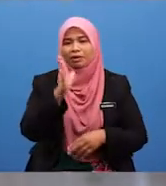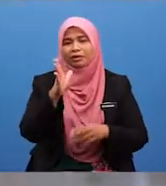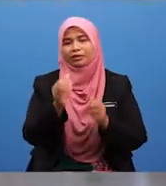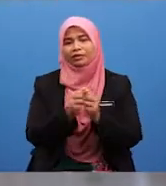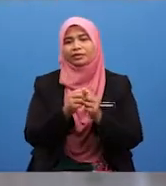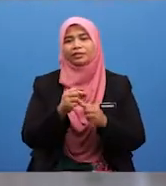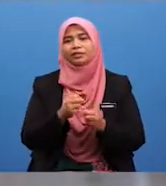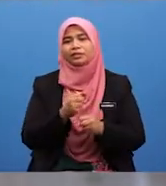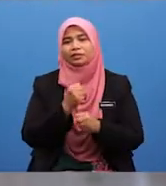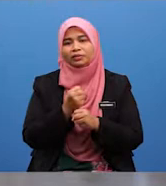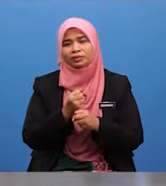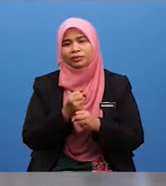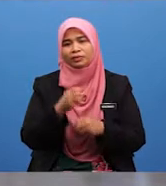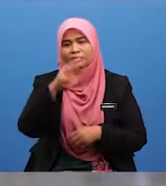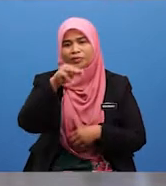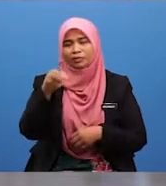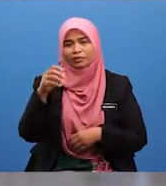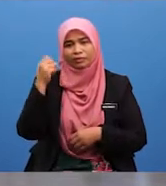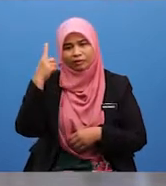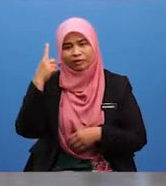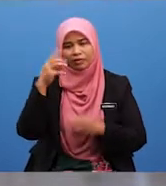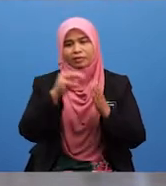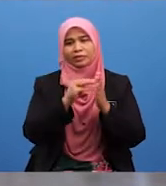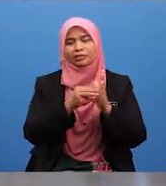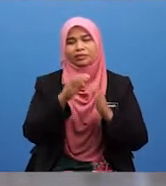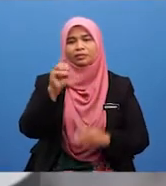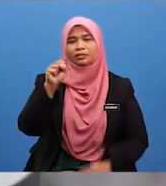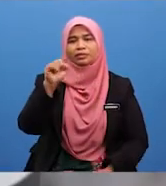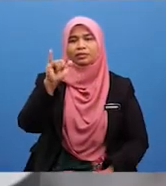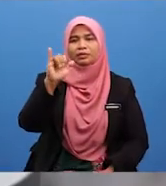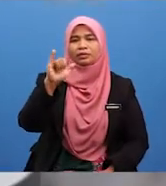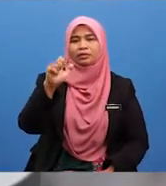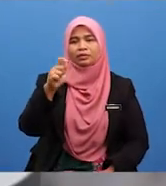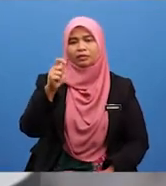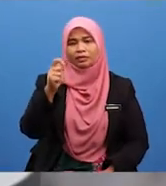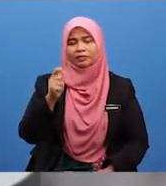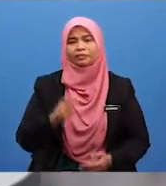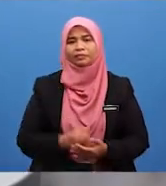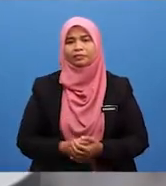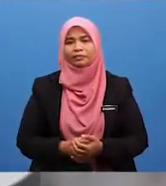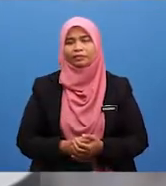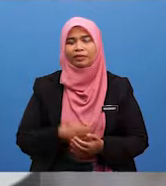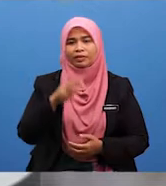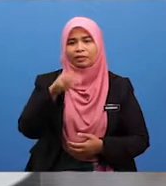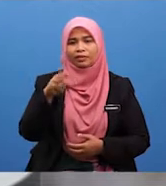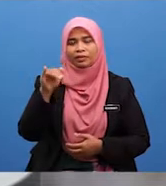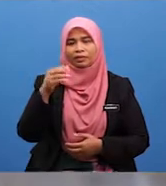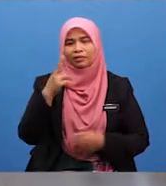kesungguhan murid-murid memahami maksud samiat. Murid-murid yang Ustazah